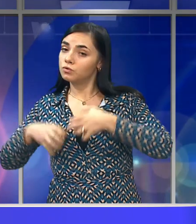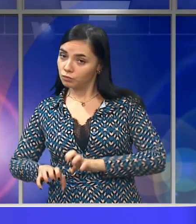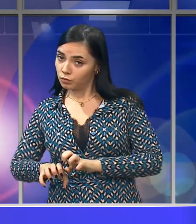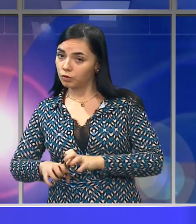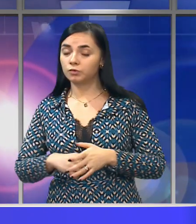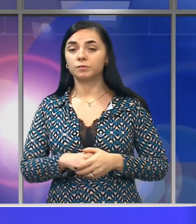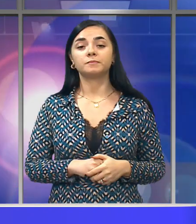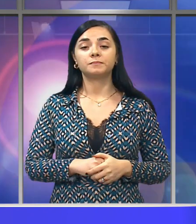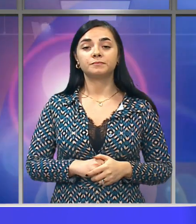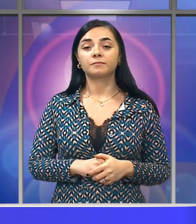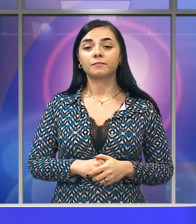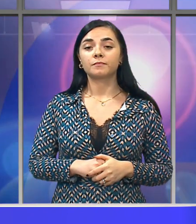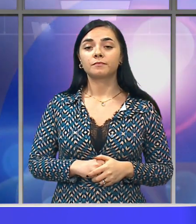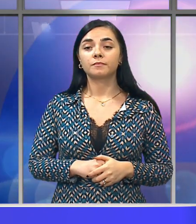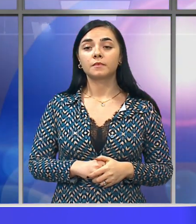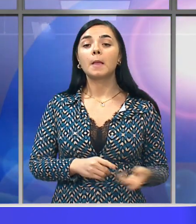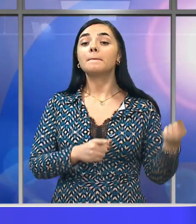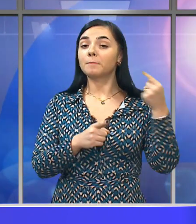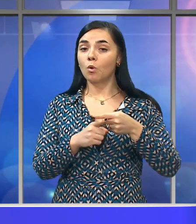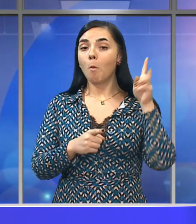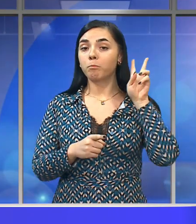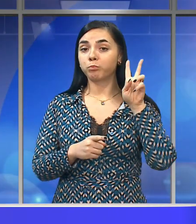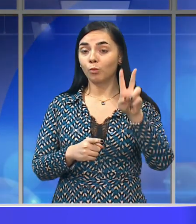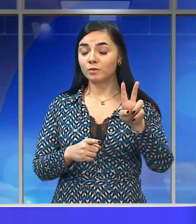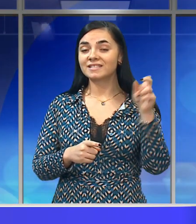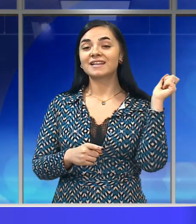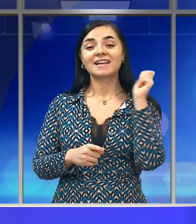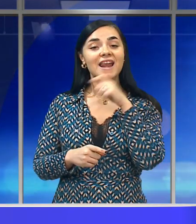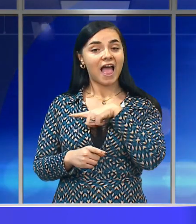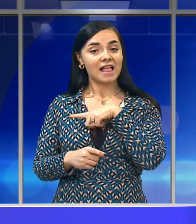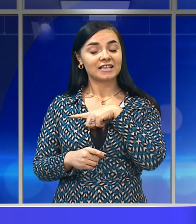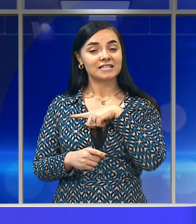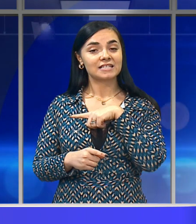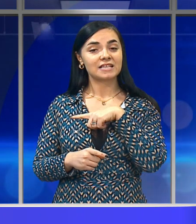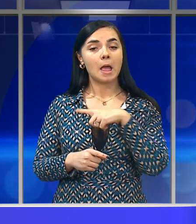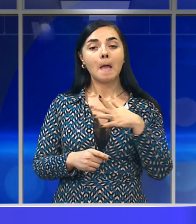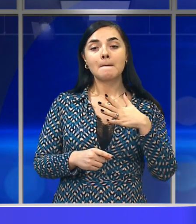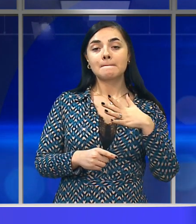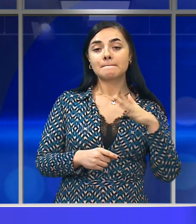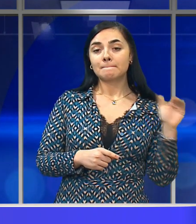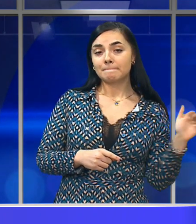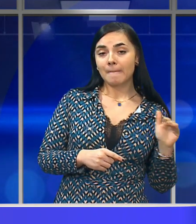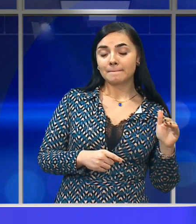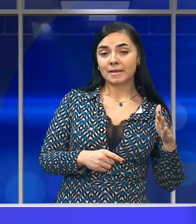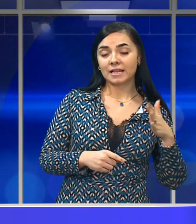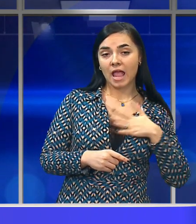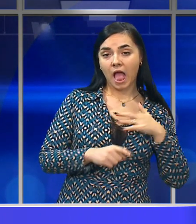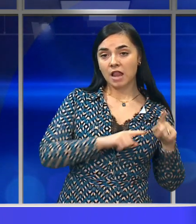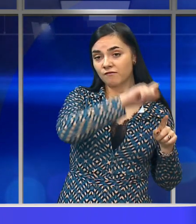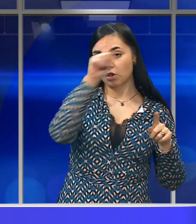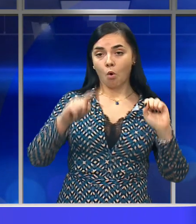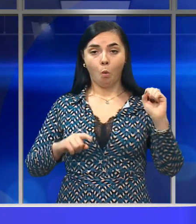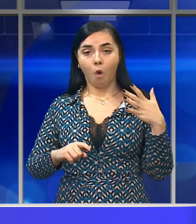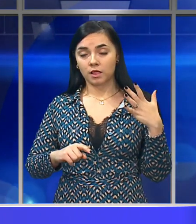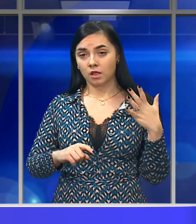abbonamenti Inoltre i bus saranno gratis per gli under 14 e